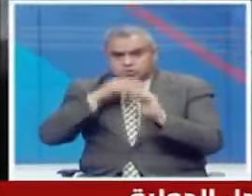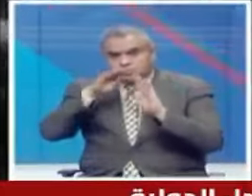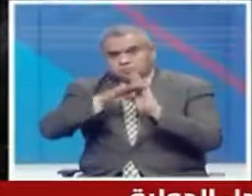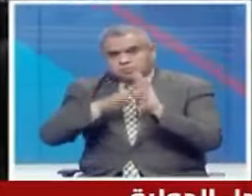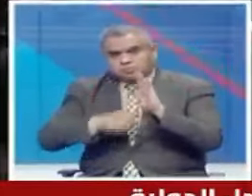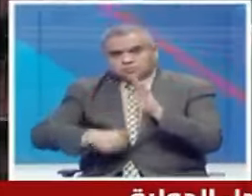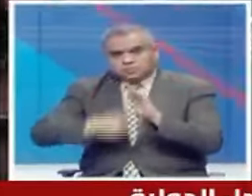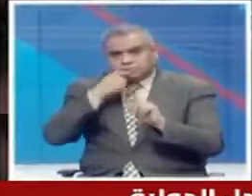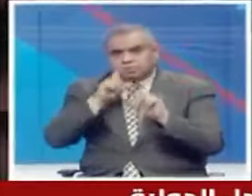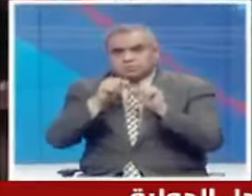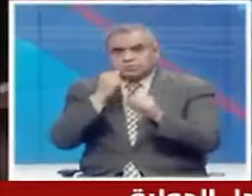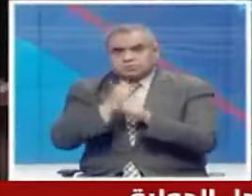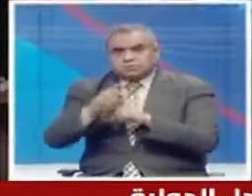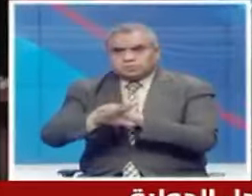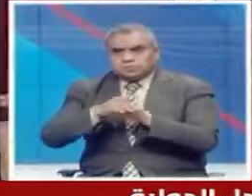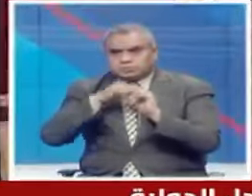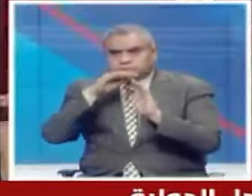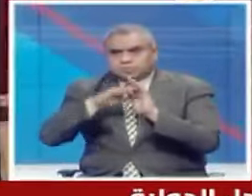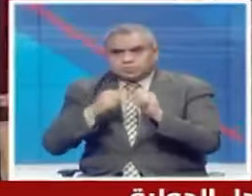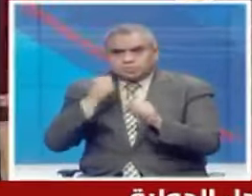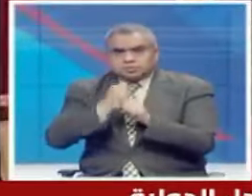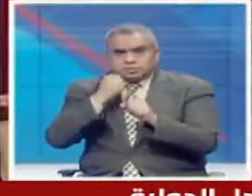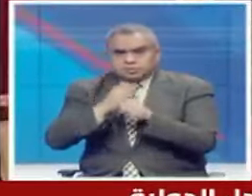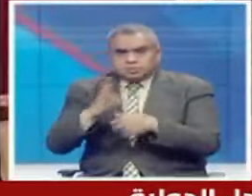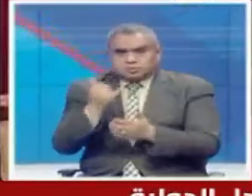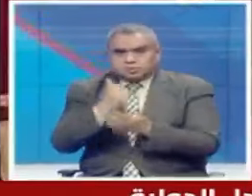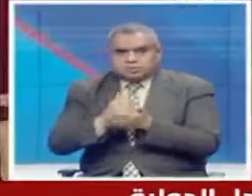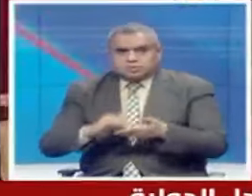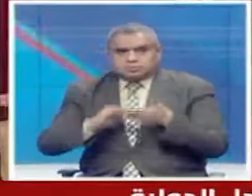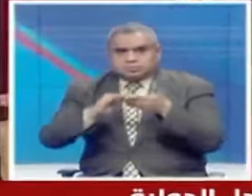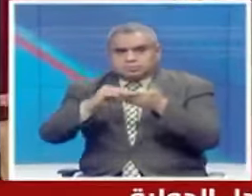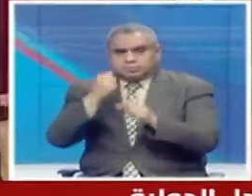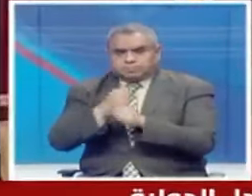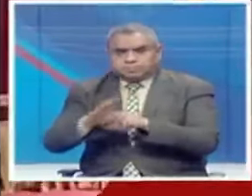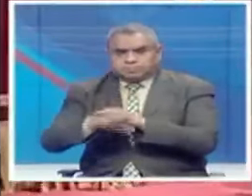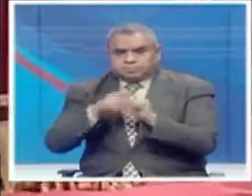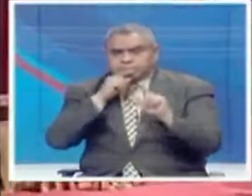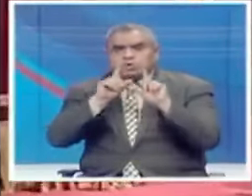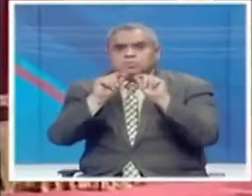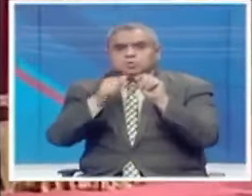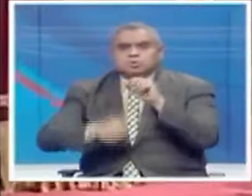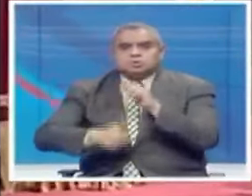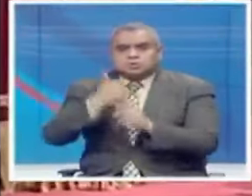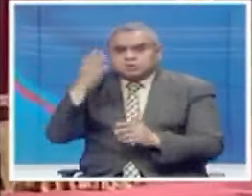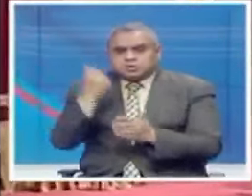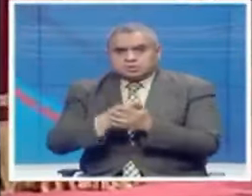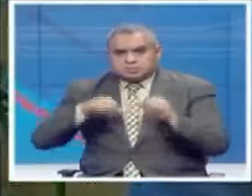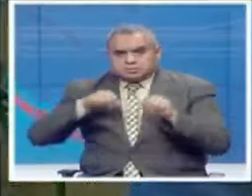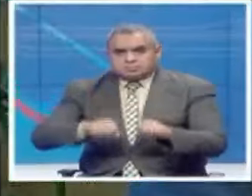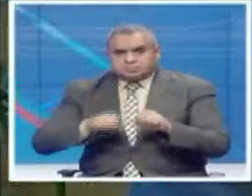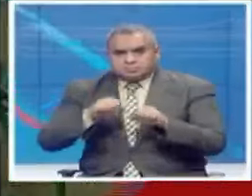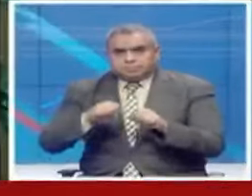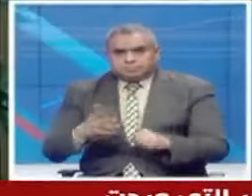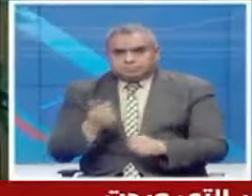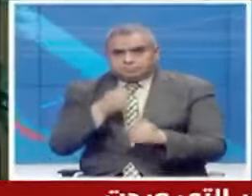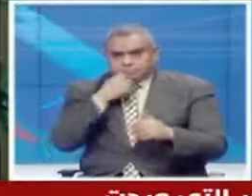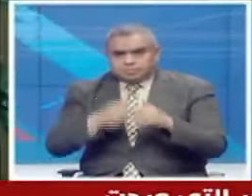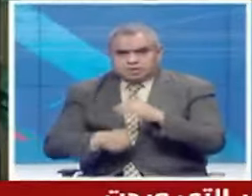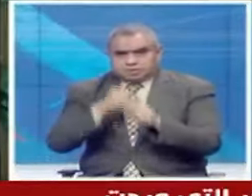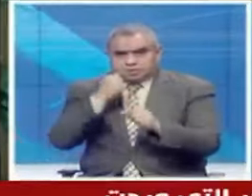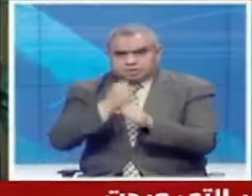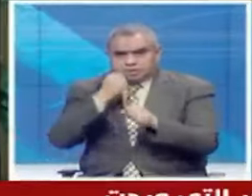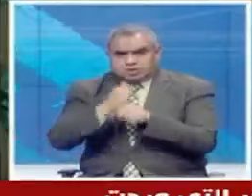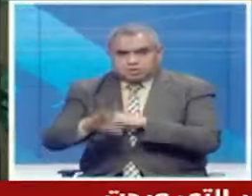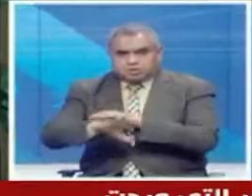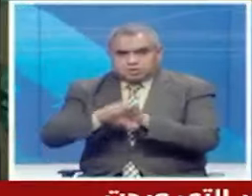التميز الحكومي داخل مؤسسات الدولة لتحسين مستوى الأداء بالجهاز الإداري. الجوائز الداخلية جوه الجامعات كان